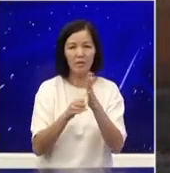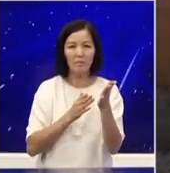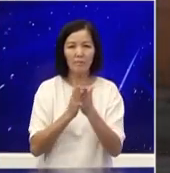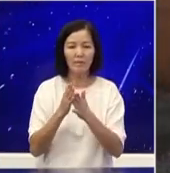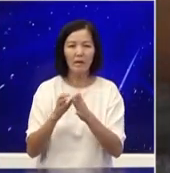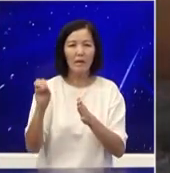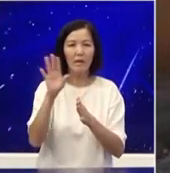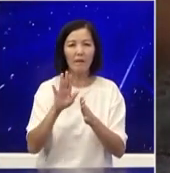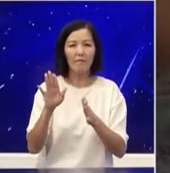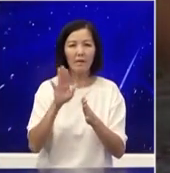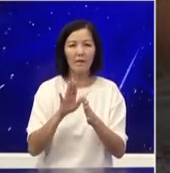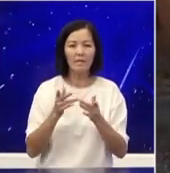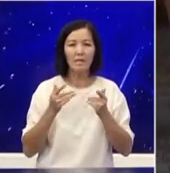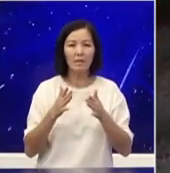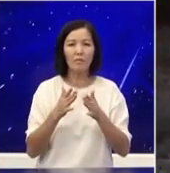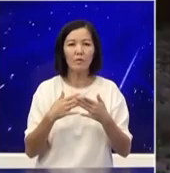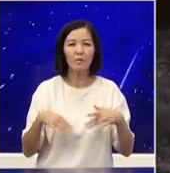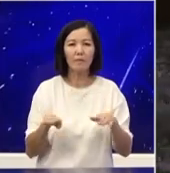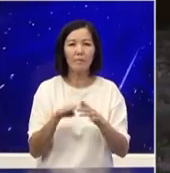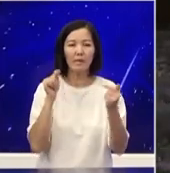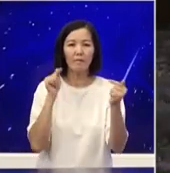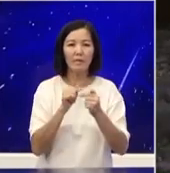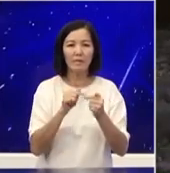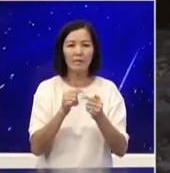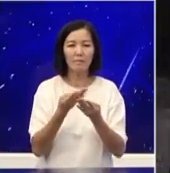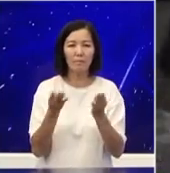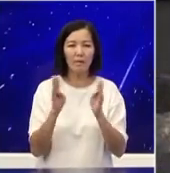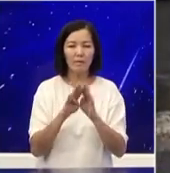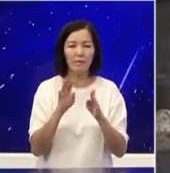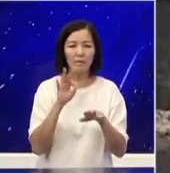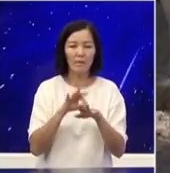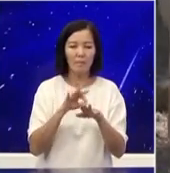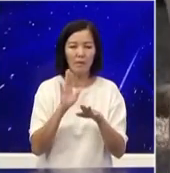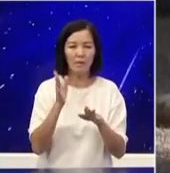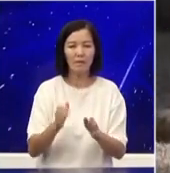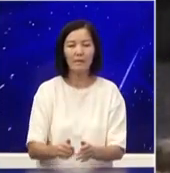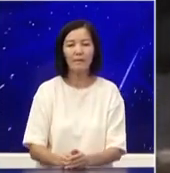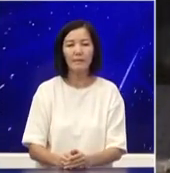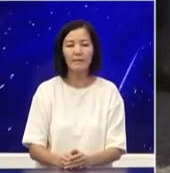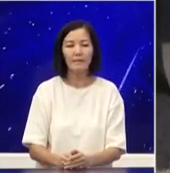единая европейская реакция требуется также и в противодействии пандемии.